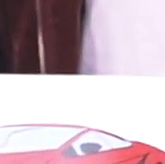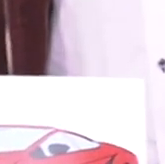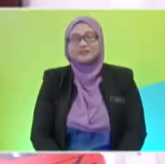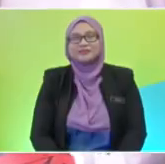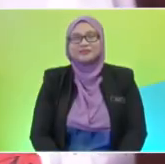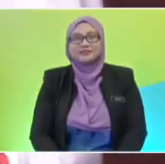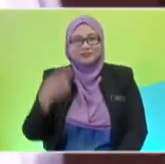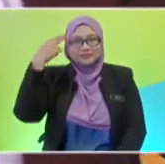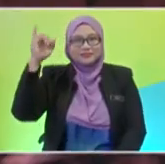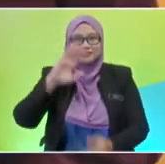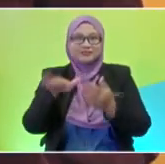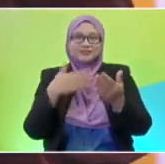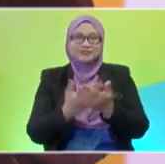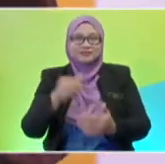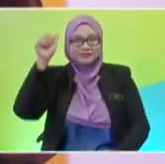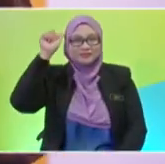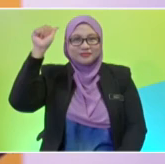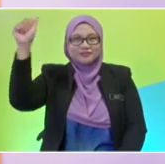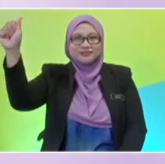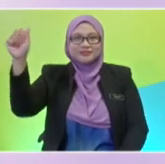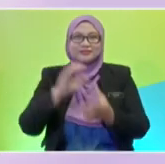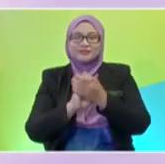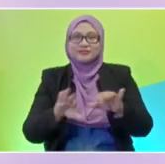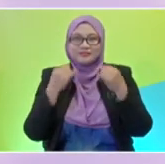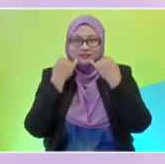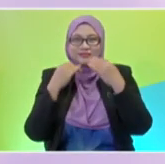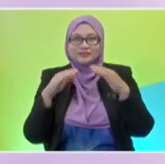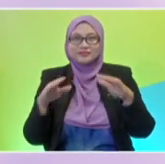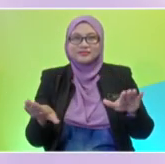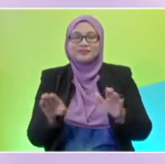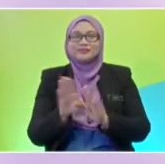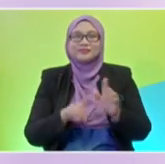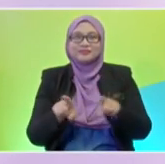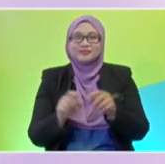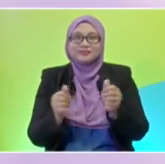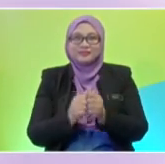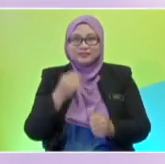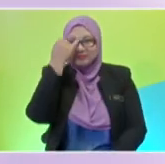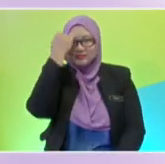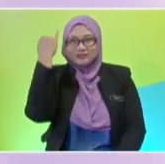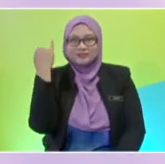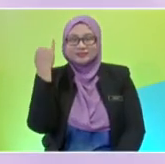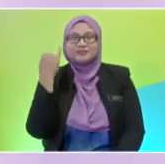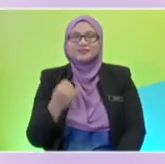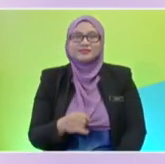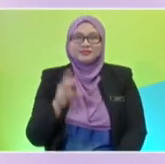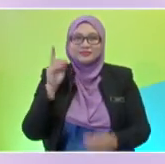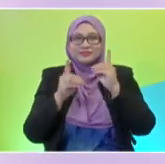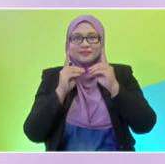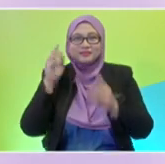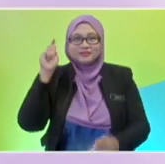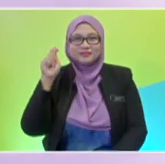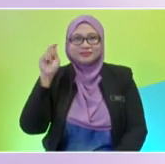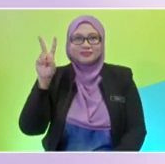Hai semua Assalamualaikum salam sejahtera Anda bersama saya Irfan Sami untuk